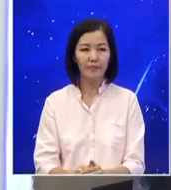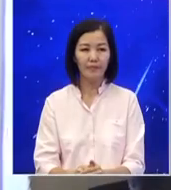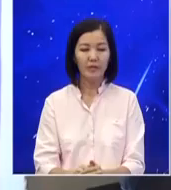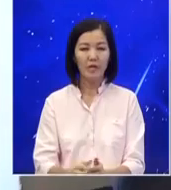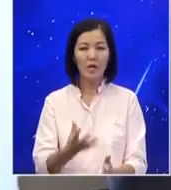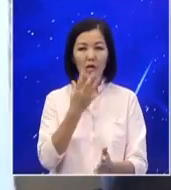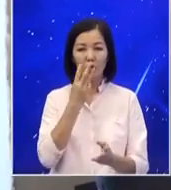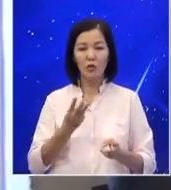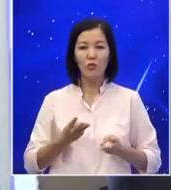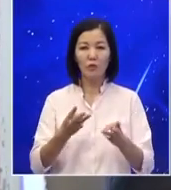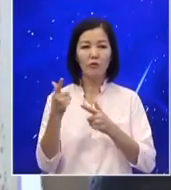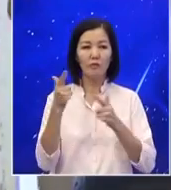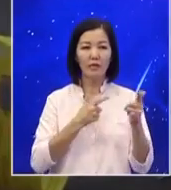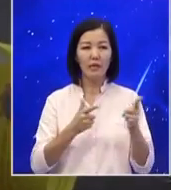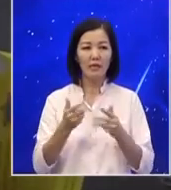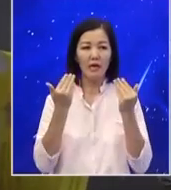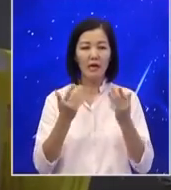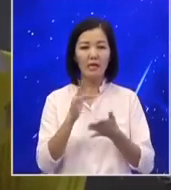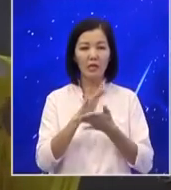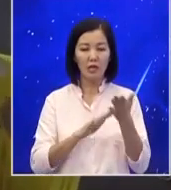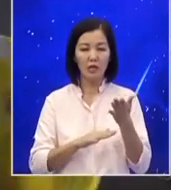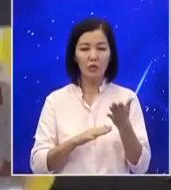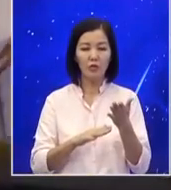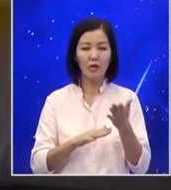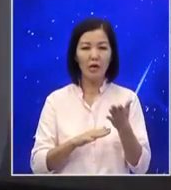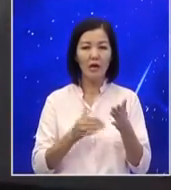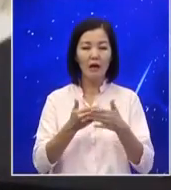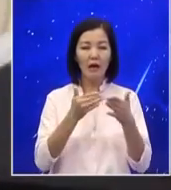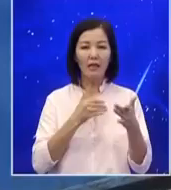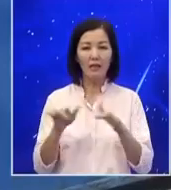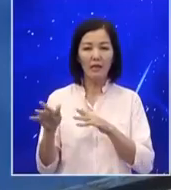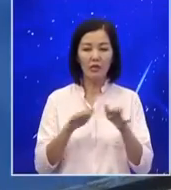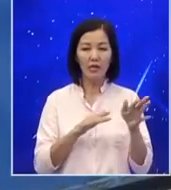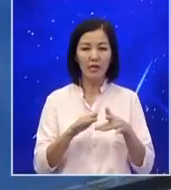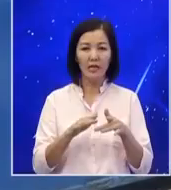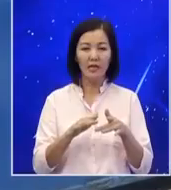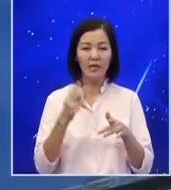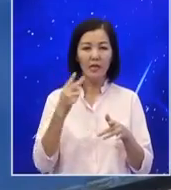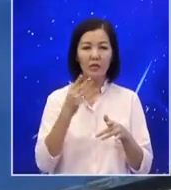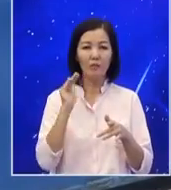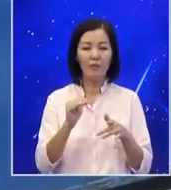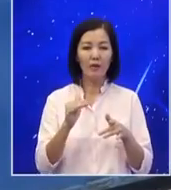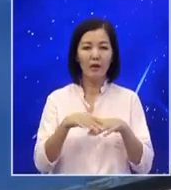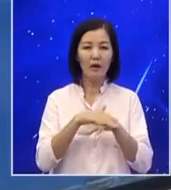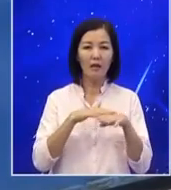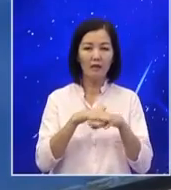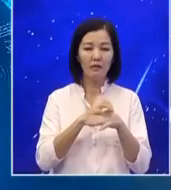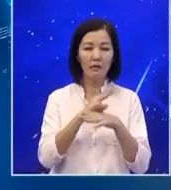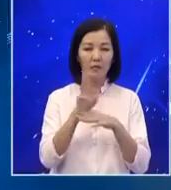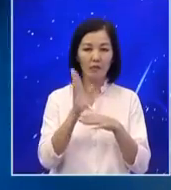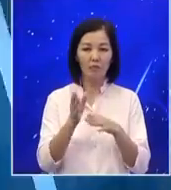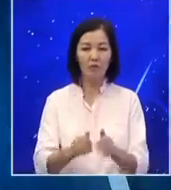Жылту маусымына дайындық жұмыстары әлі де жалғасады. Мамандар профилактика шараларымен әлі де 20 мың тұрғынды